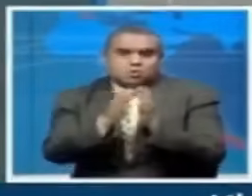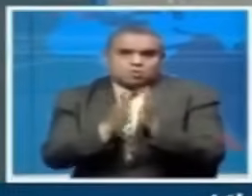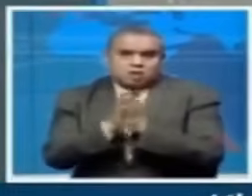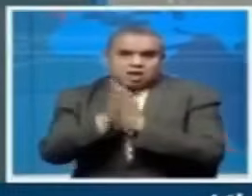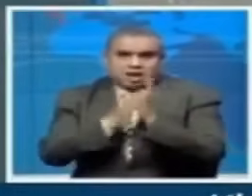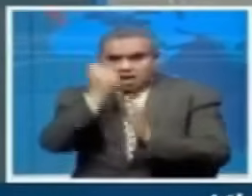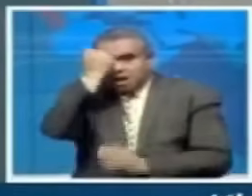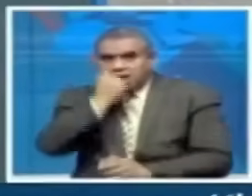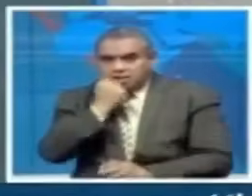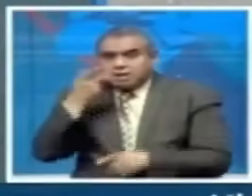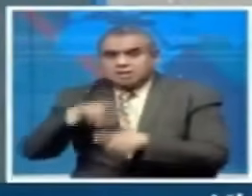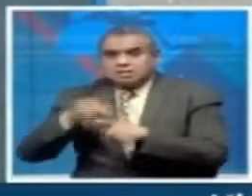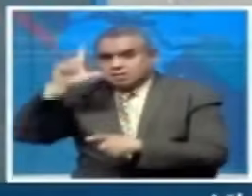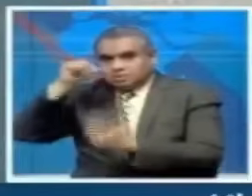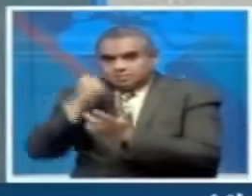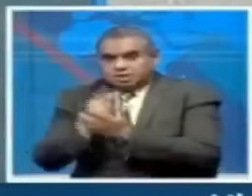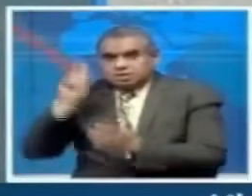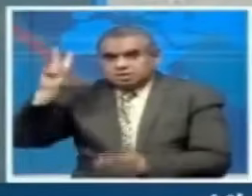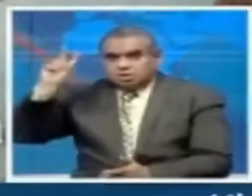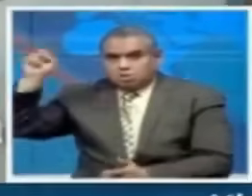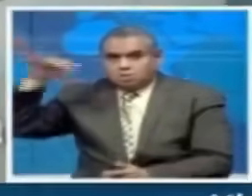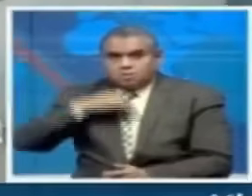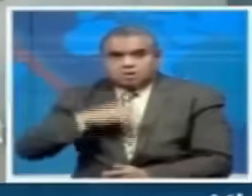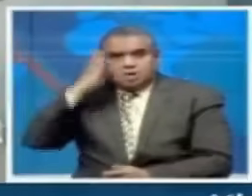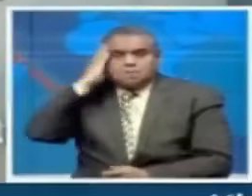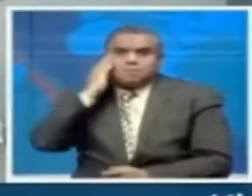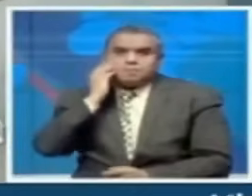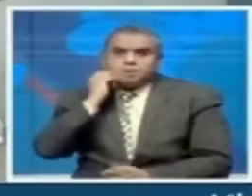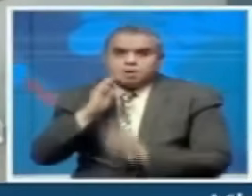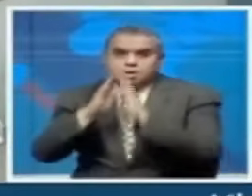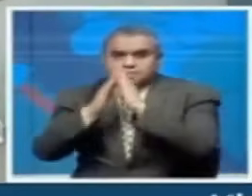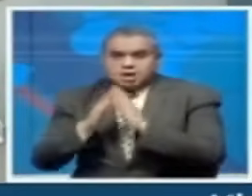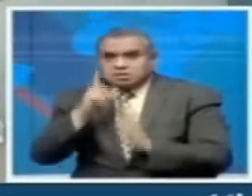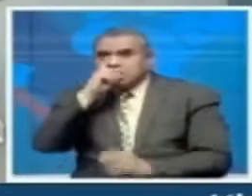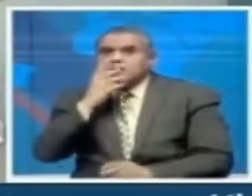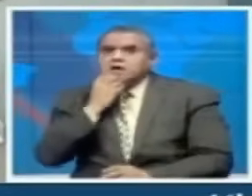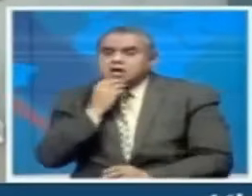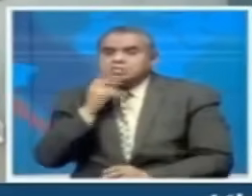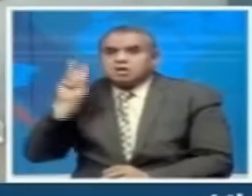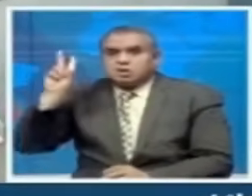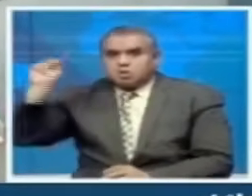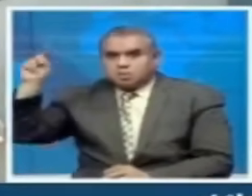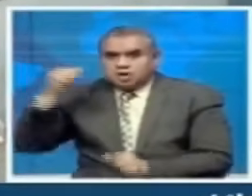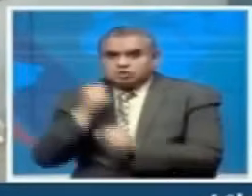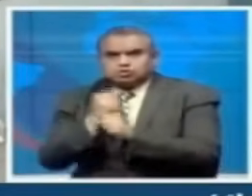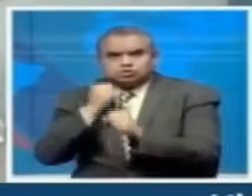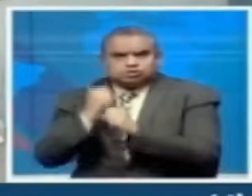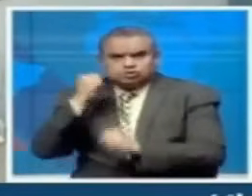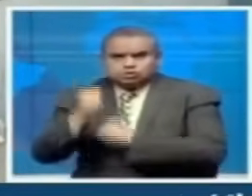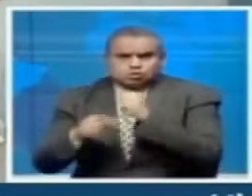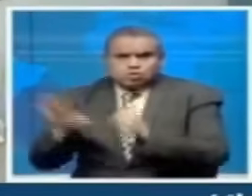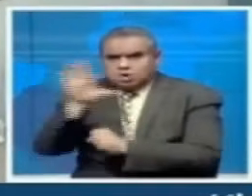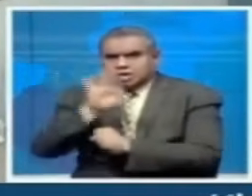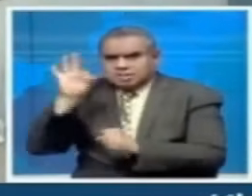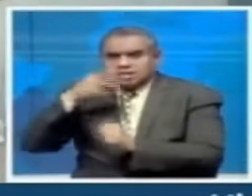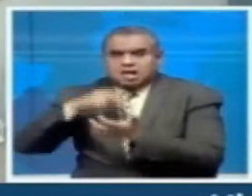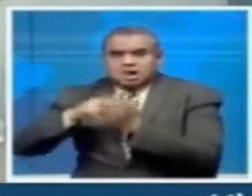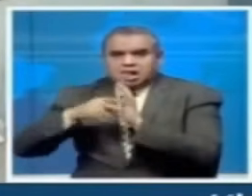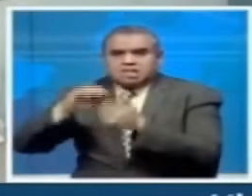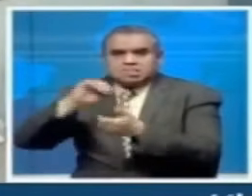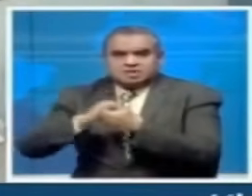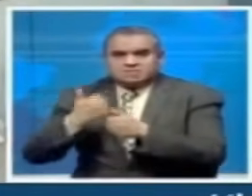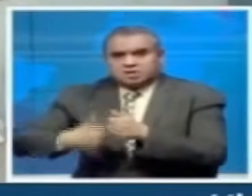المسؤول الأممي عن تقديره وإشادته بمصر وقطر والولايات المتحدة لجهودهم الحثيثة لتسهيل هذا